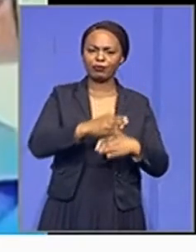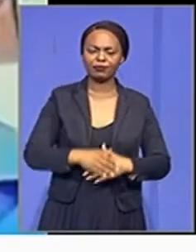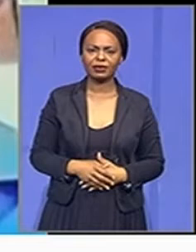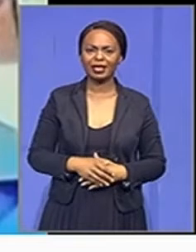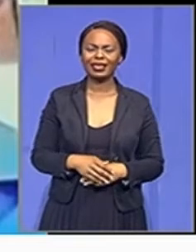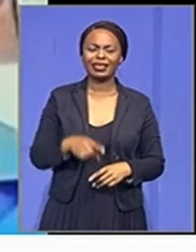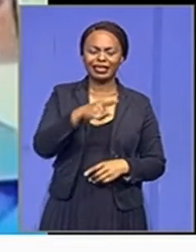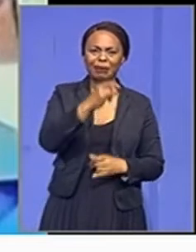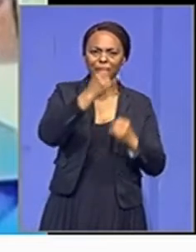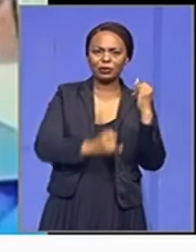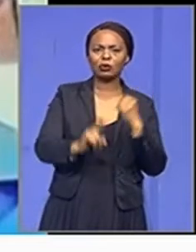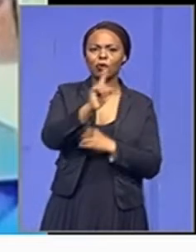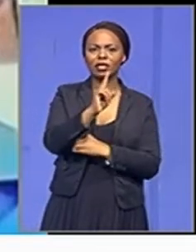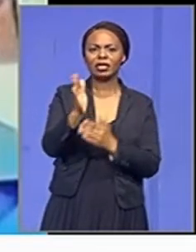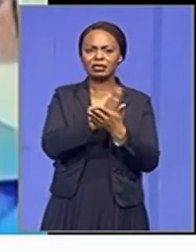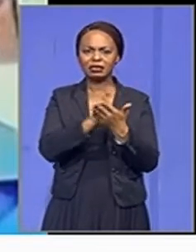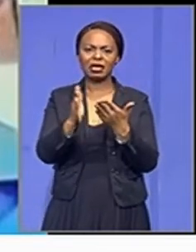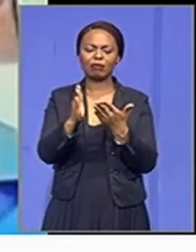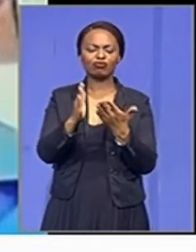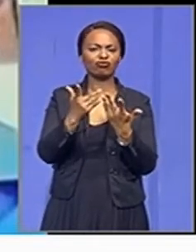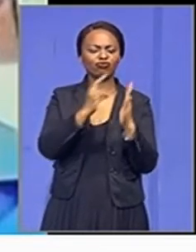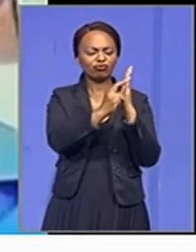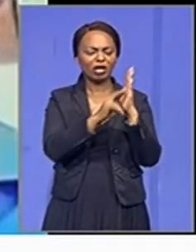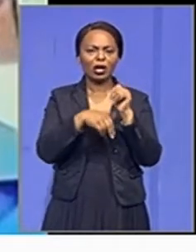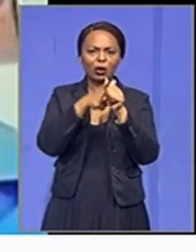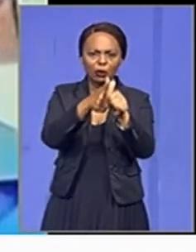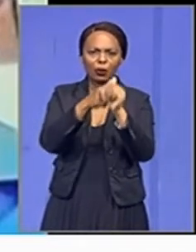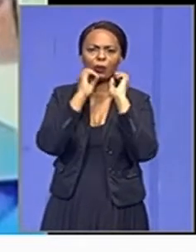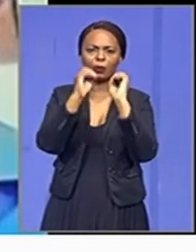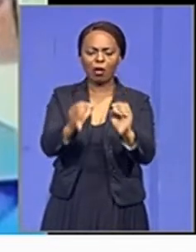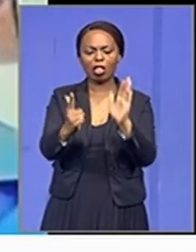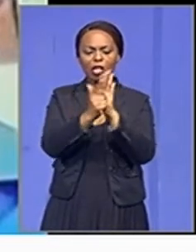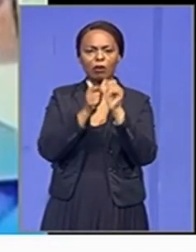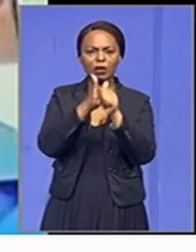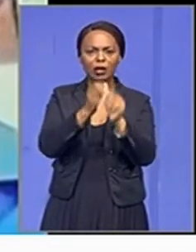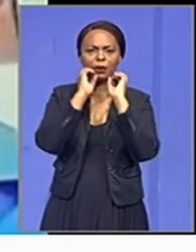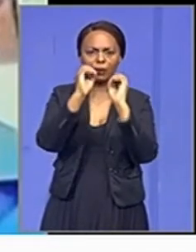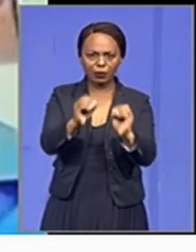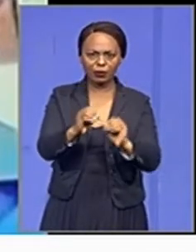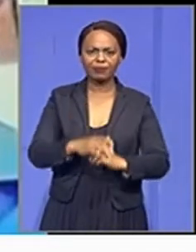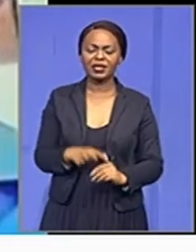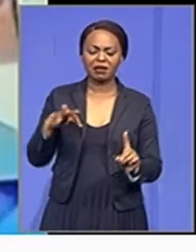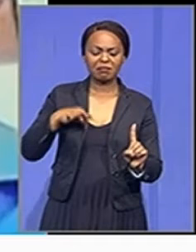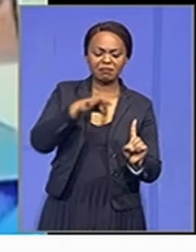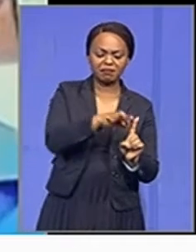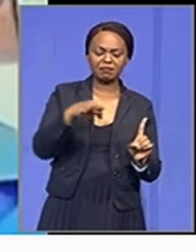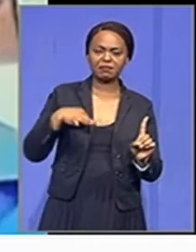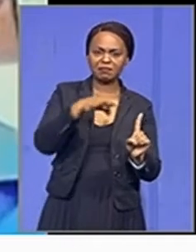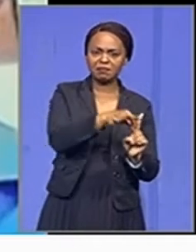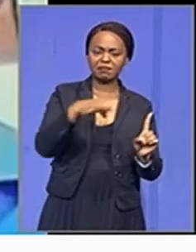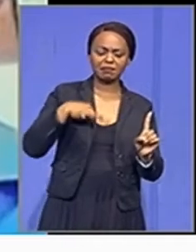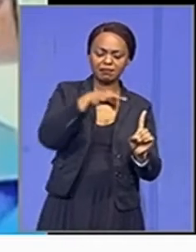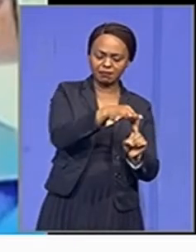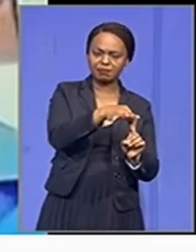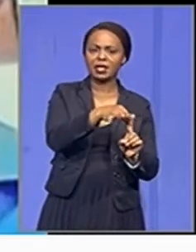ya go sa eleng dingwe tlhoko go tswa mo botsamaising, mme tuelo eo e ne ya emisiwa ka gangwe moraga gore lephata